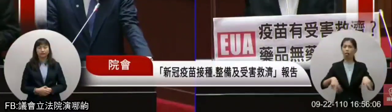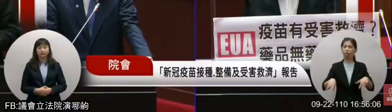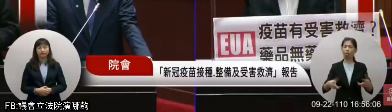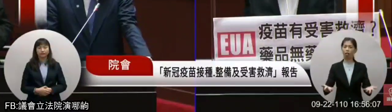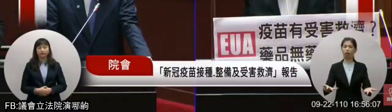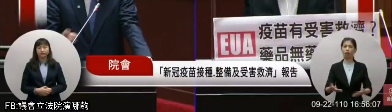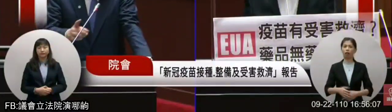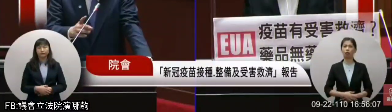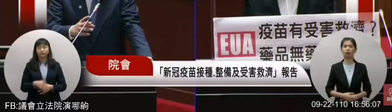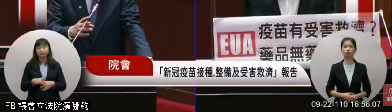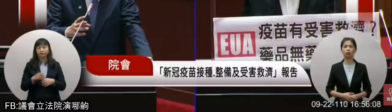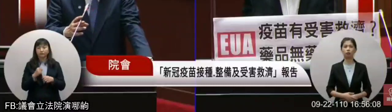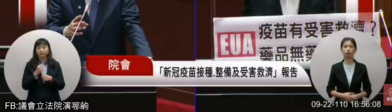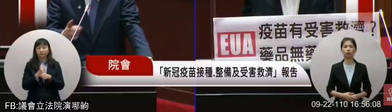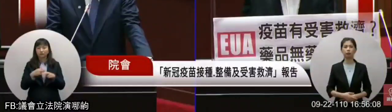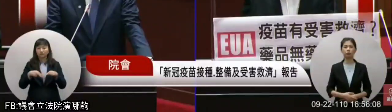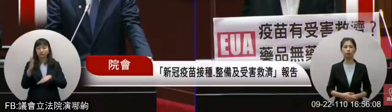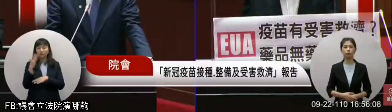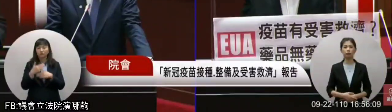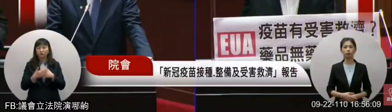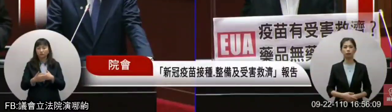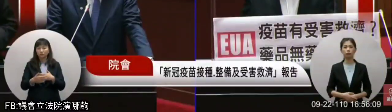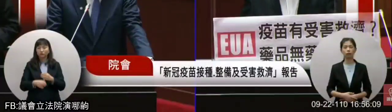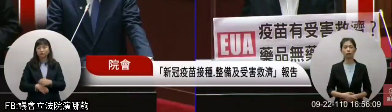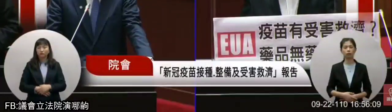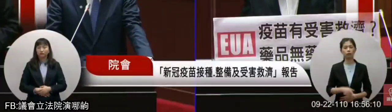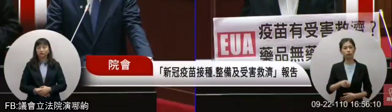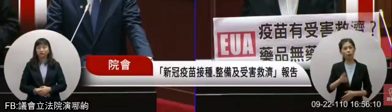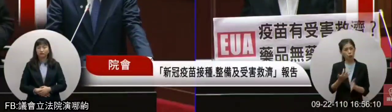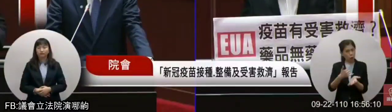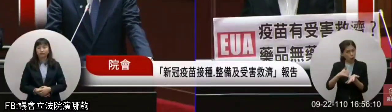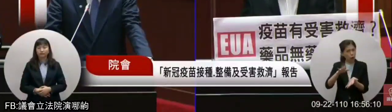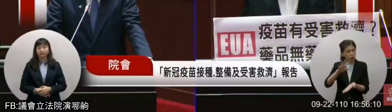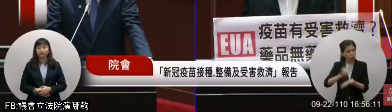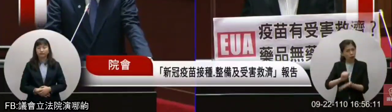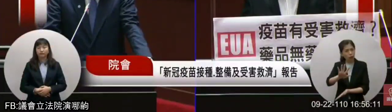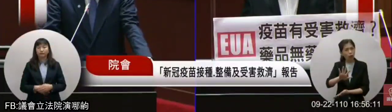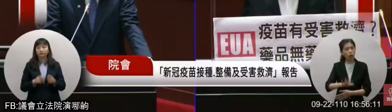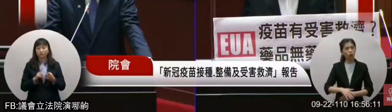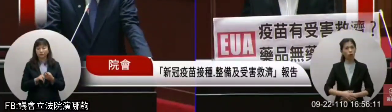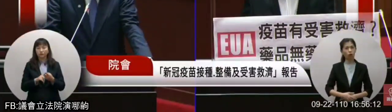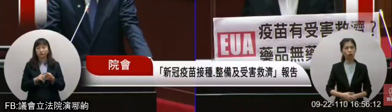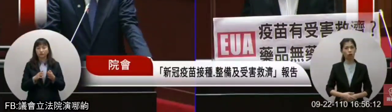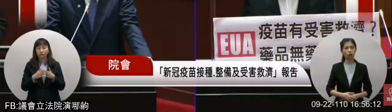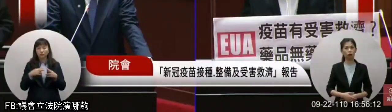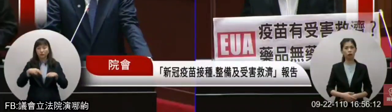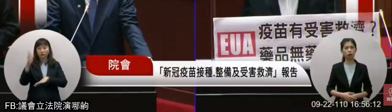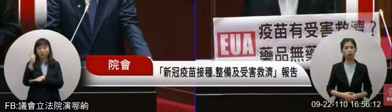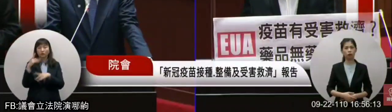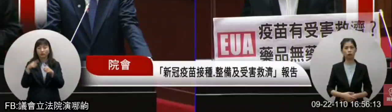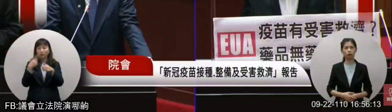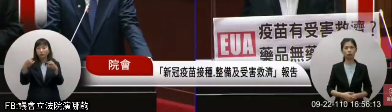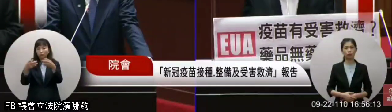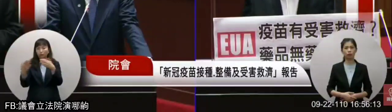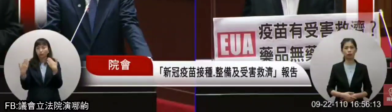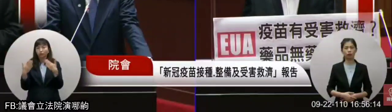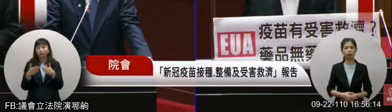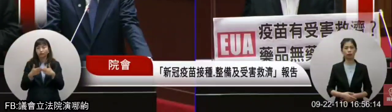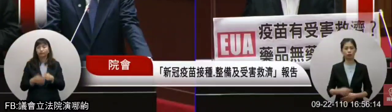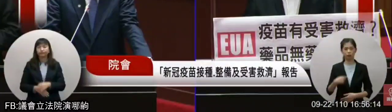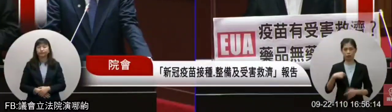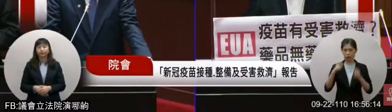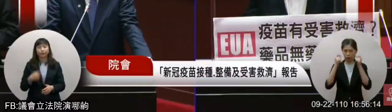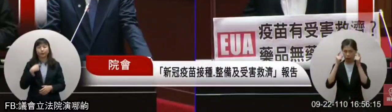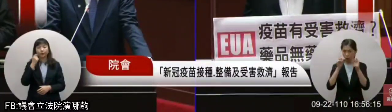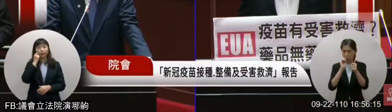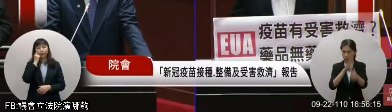好，那这只能就是说行政 单位，你明年还编两亿呢，在你本预算呢。 对的，要请行政单位去谈清楚了。 哦，我在这里提醒， 没有